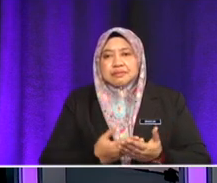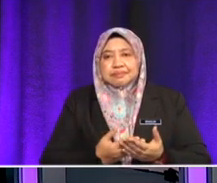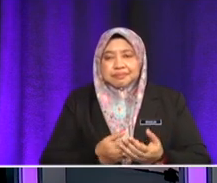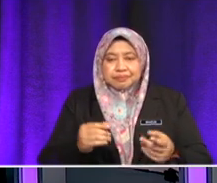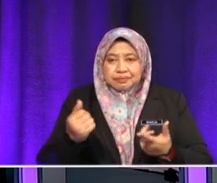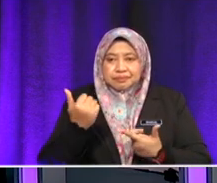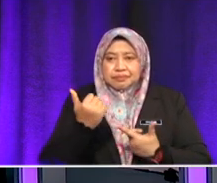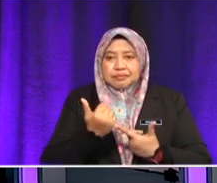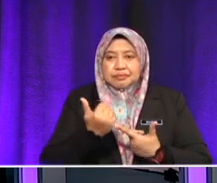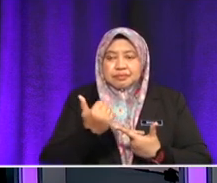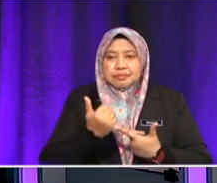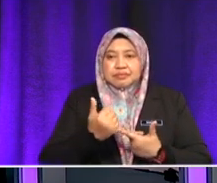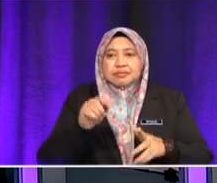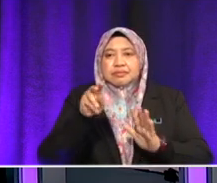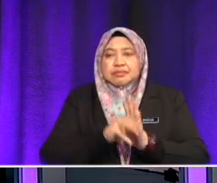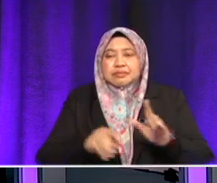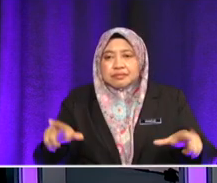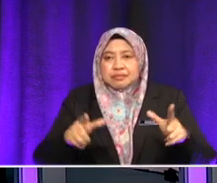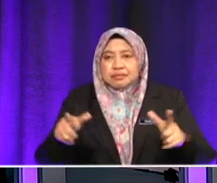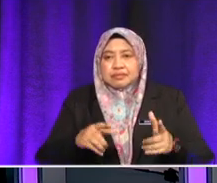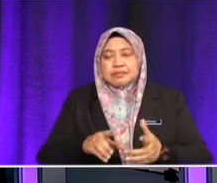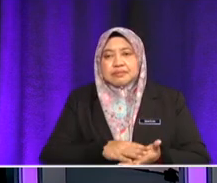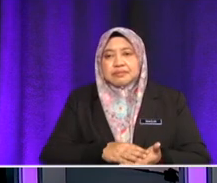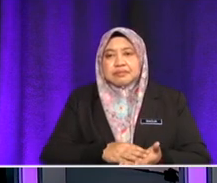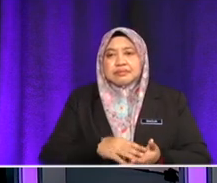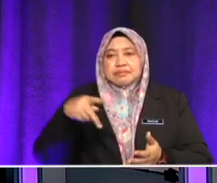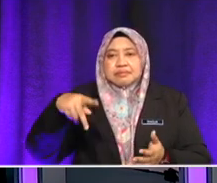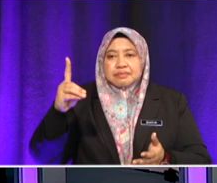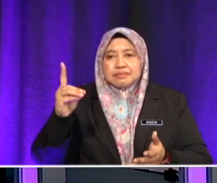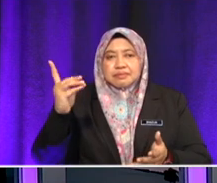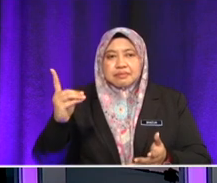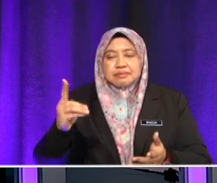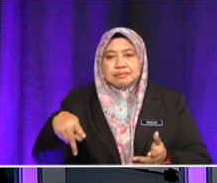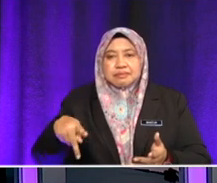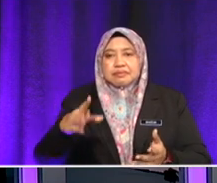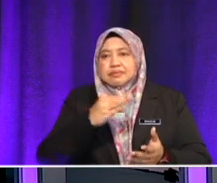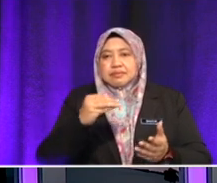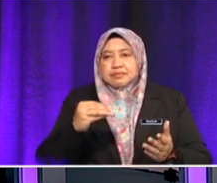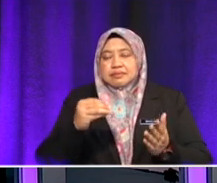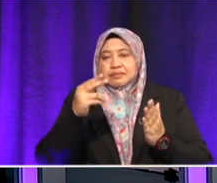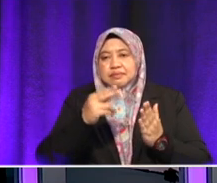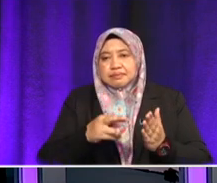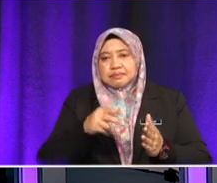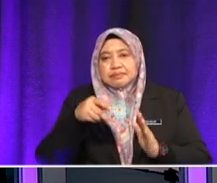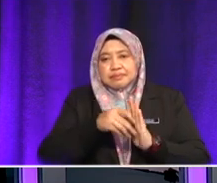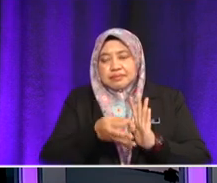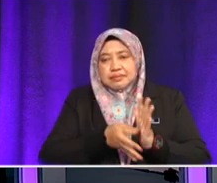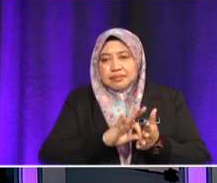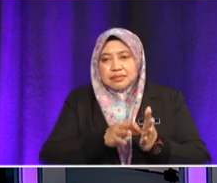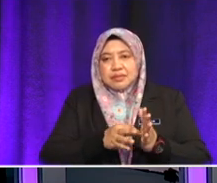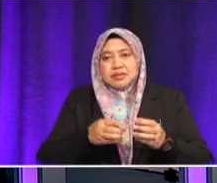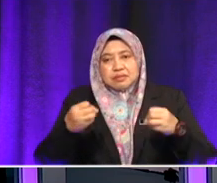melaksanakan pidi-pidam pencak Siran selepas guru merancang sudah tentulah murid-murid akan